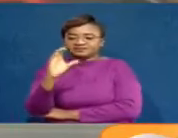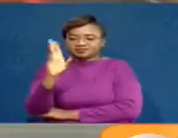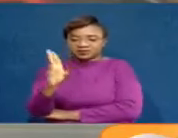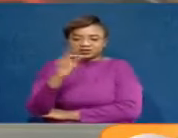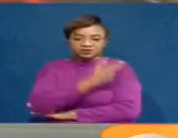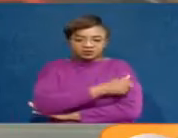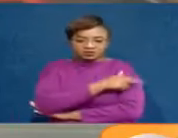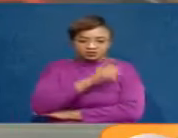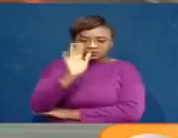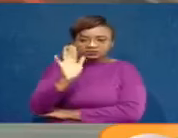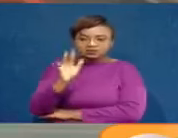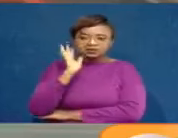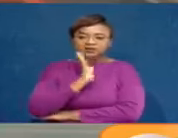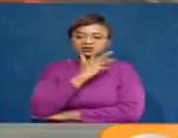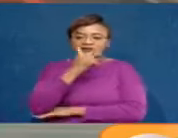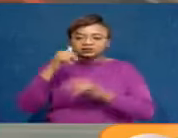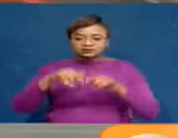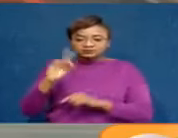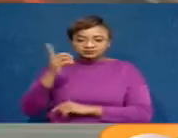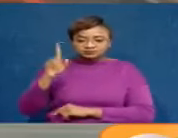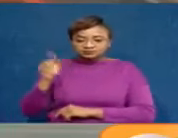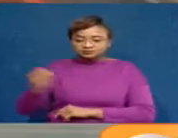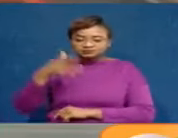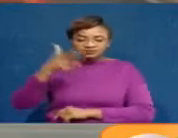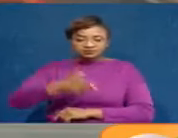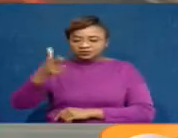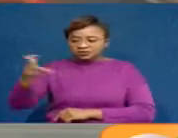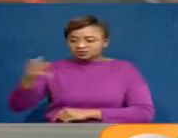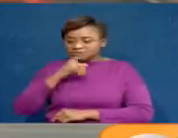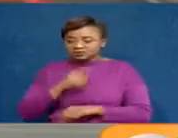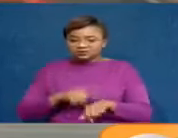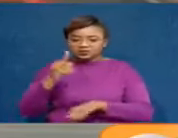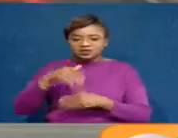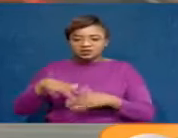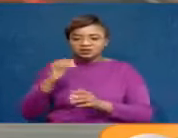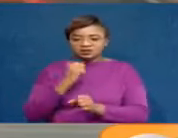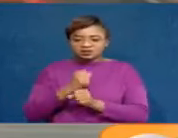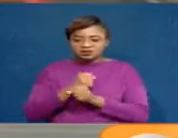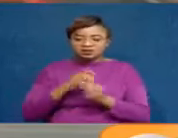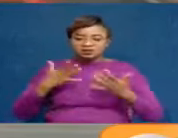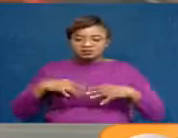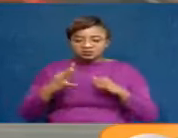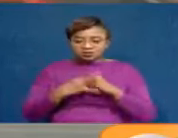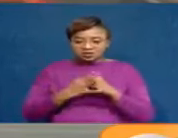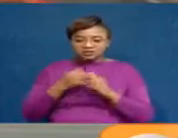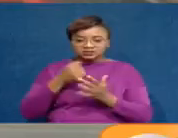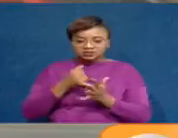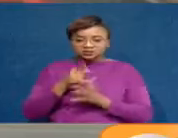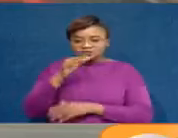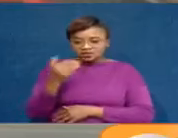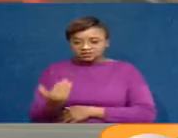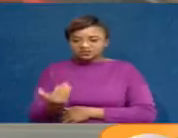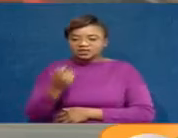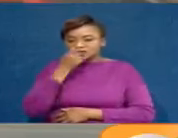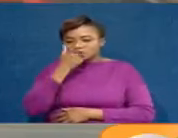katika hospitali ya Kenyatta hapa Nairobi alipigwa risasi alipokuwa akitoka kazini. Watu wanane, miongoni mwao mtoto wa